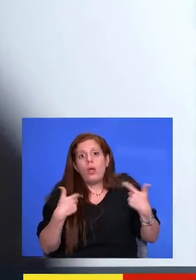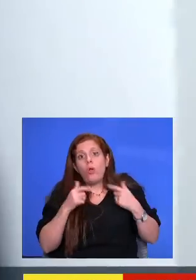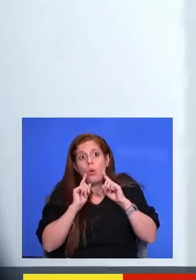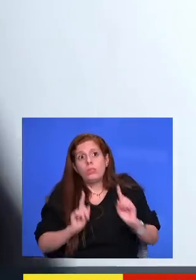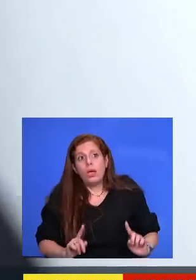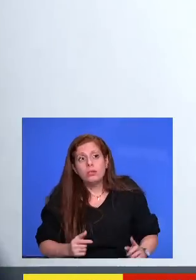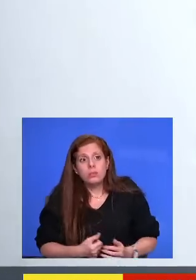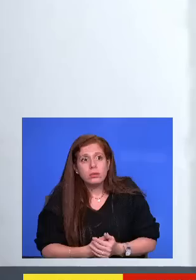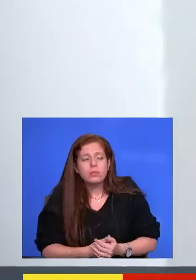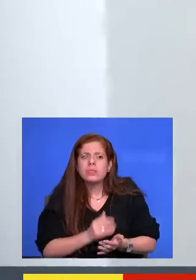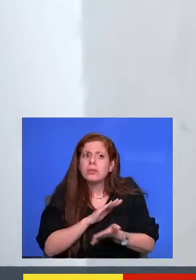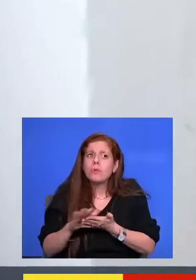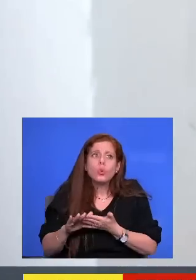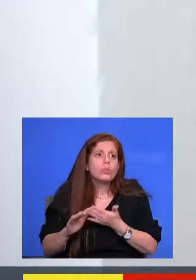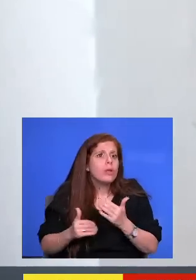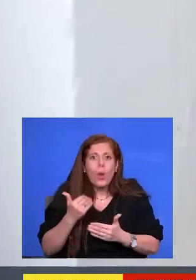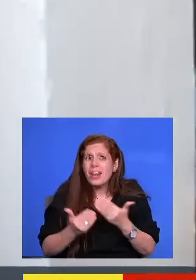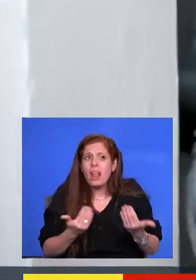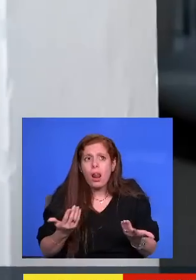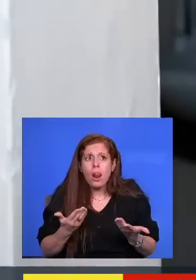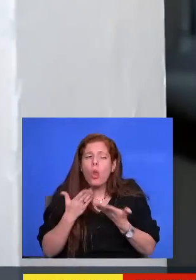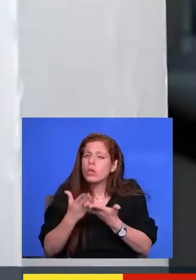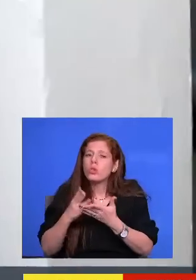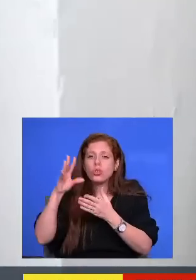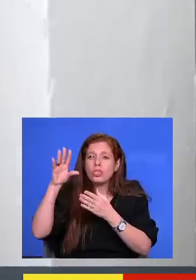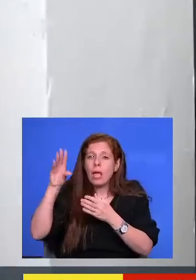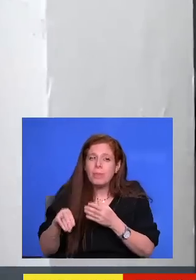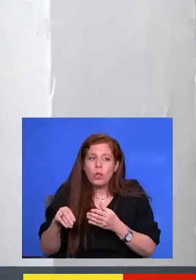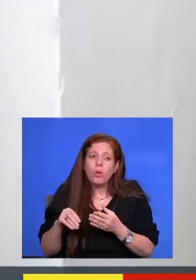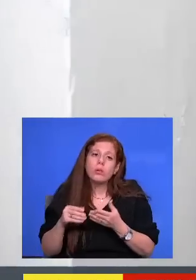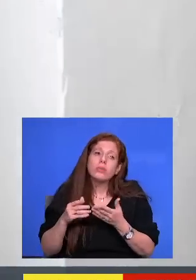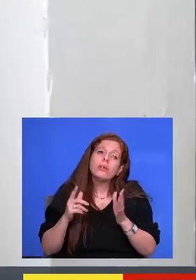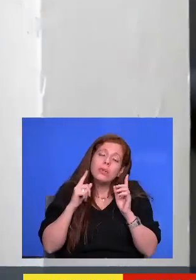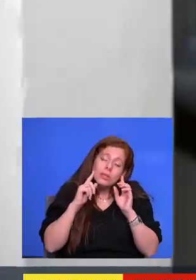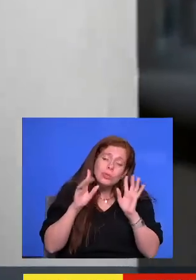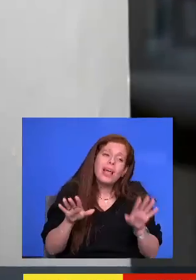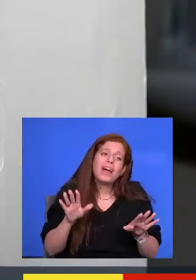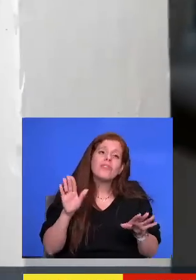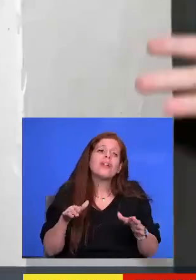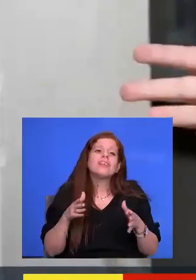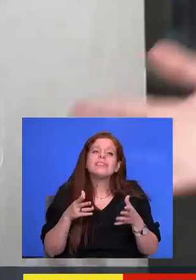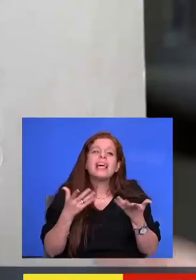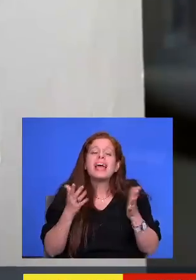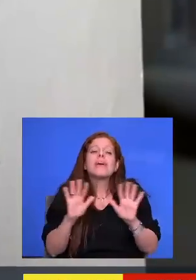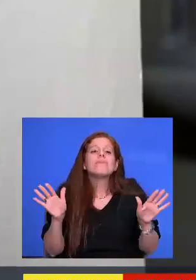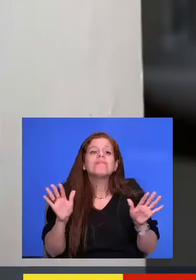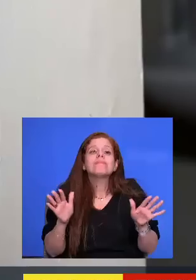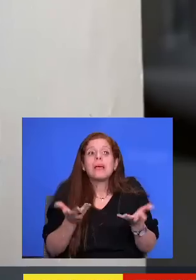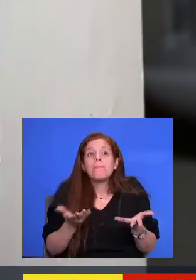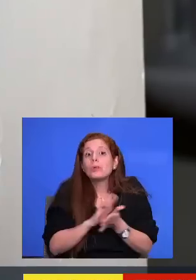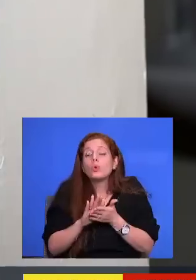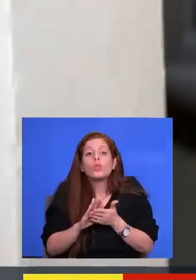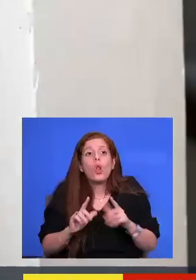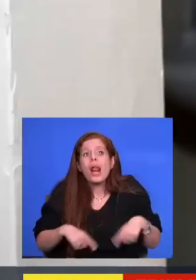זה פשוט להיות לא להתנהל. לא יעזור שאתה בית האור, זה לא יוריד את החשמל. אני יודעת, אבל זה שריטה, זה לא יעזור, זה לא להתנהל, פשוט לא